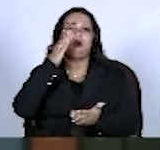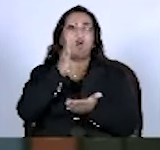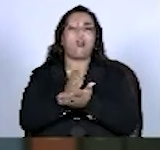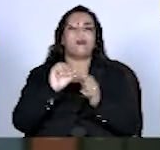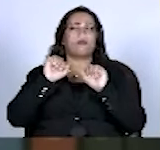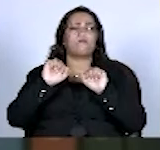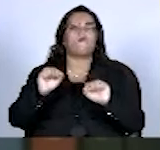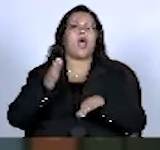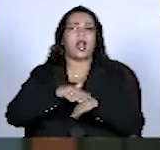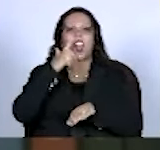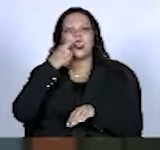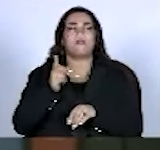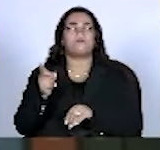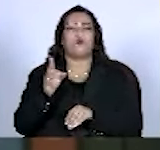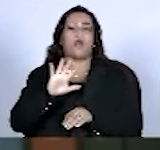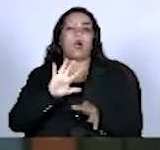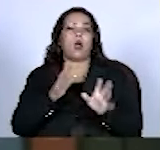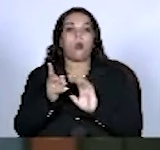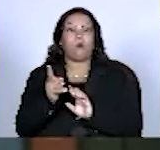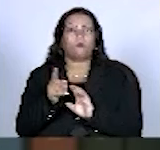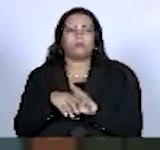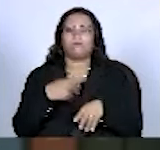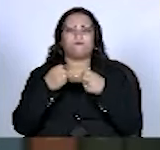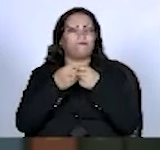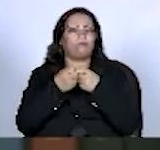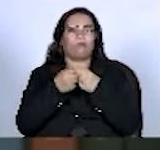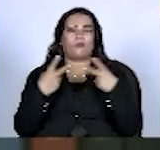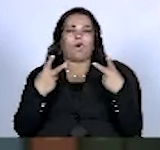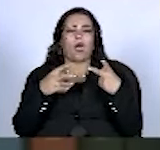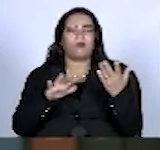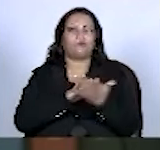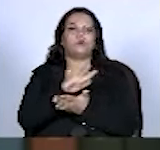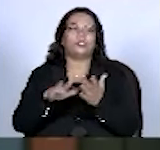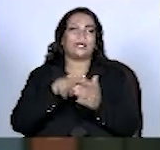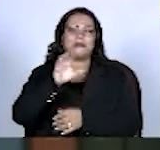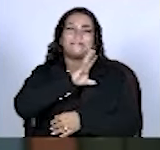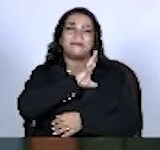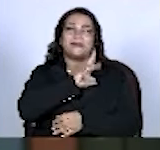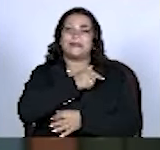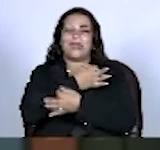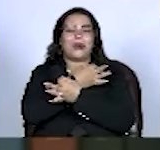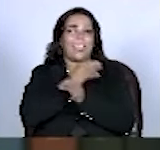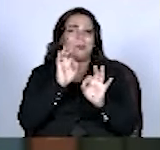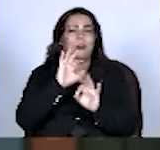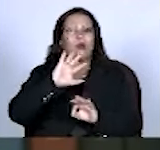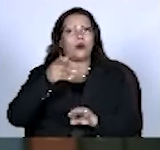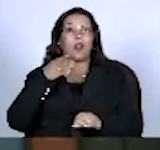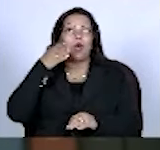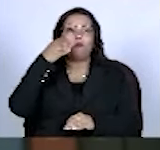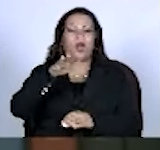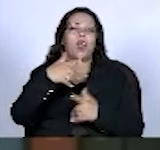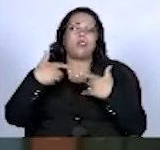الدفاع عن نفسها حتى ولو انهت القضيه الفلسطينيه برمتها وحتى اذا دخلت في حرب